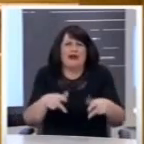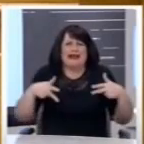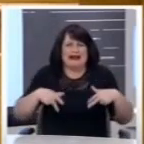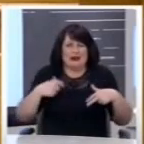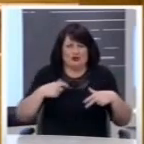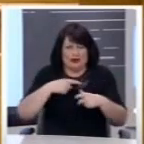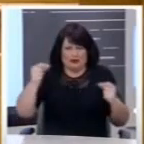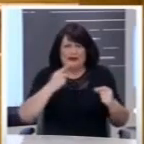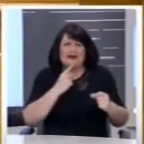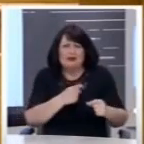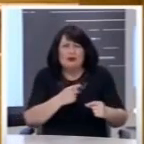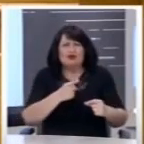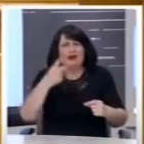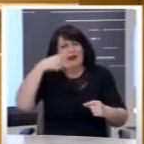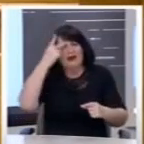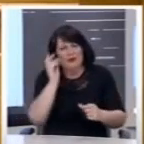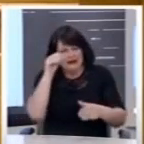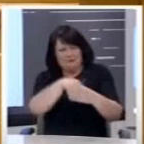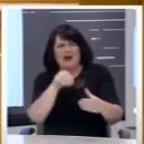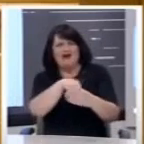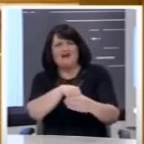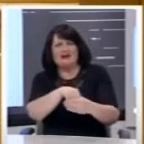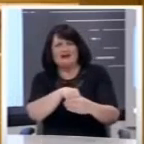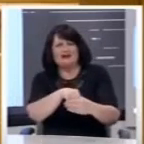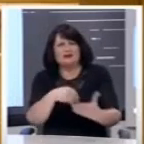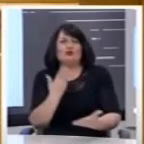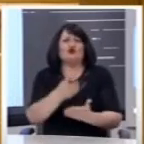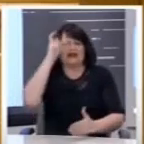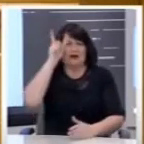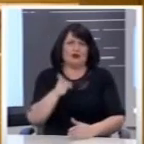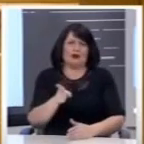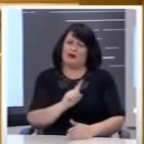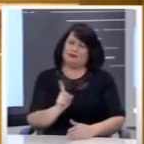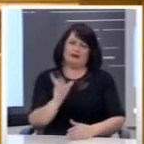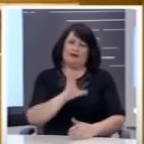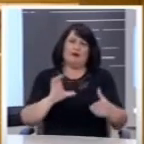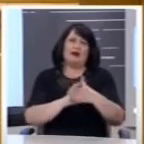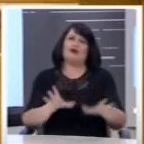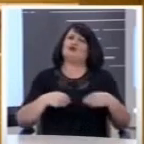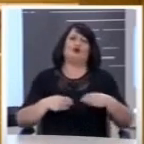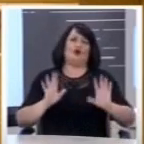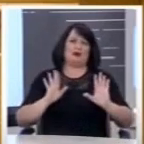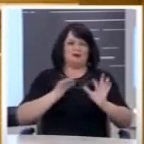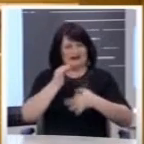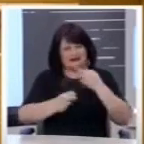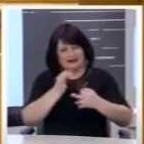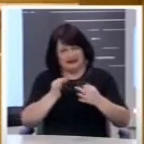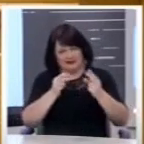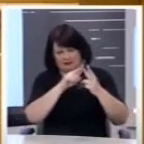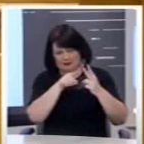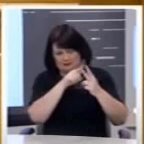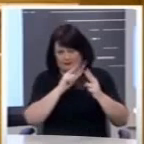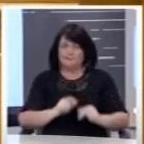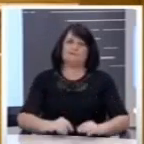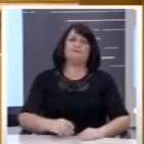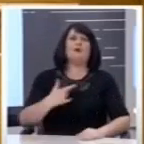μέλος που διεκδικούσε και απαιτεί η Τουρκία. Αυτά για τα διευκρινιστικά τα δύο κείμενα. Τώρα σας